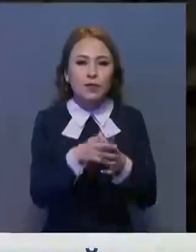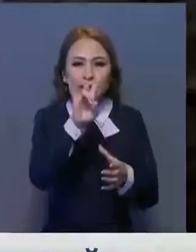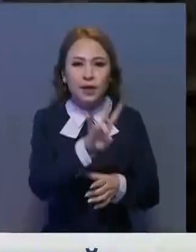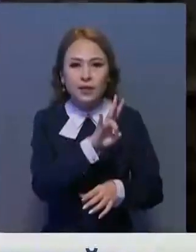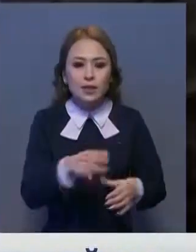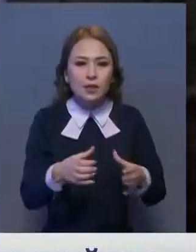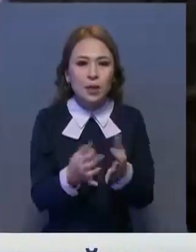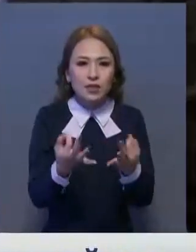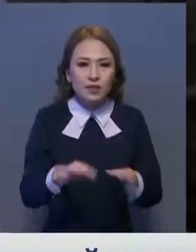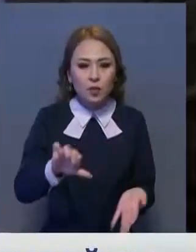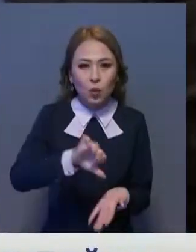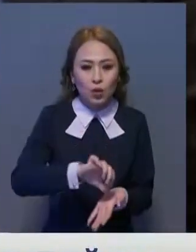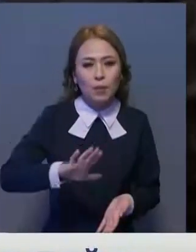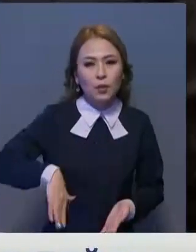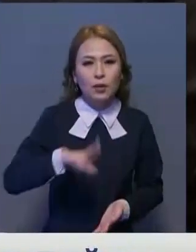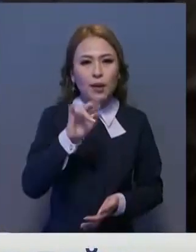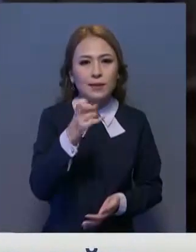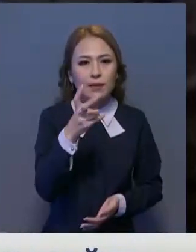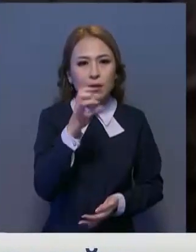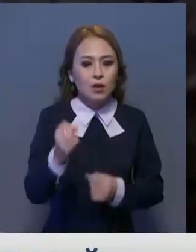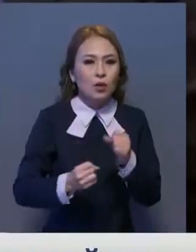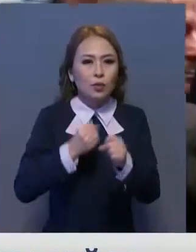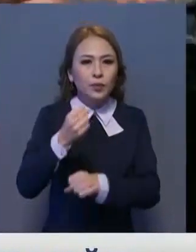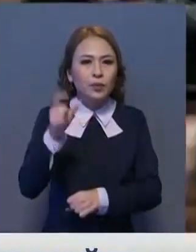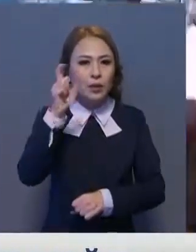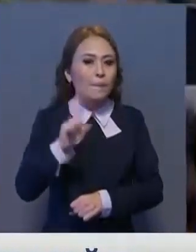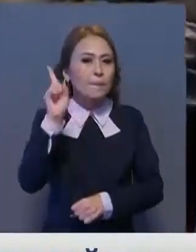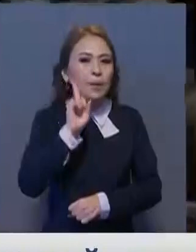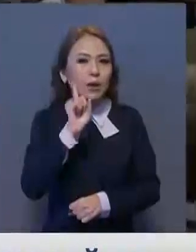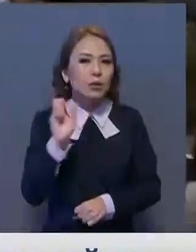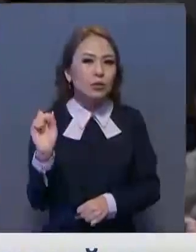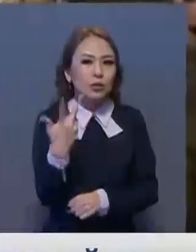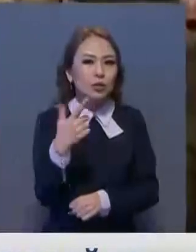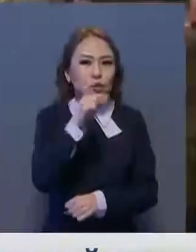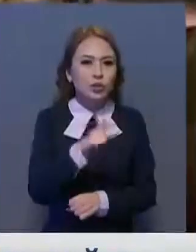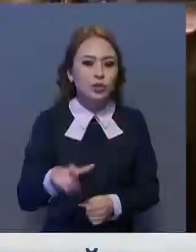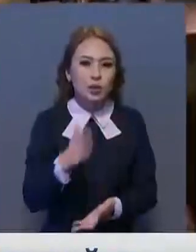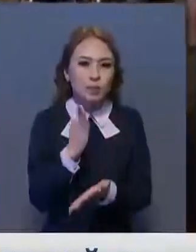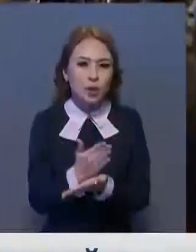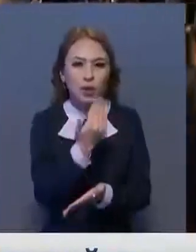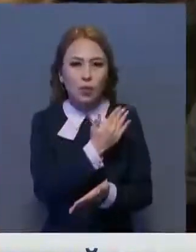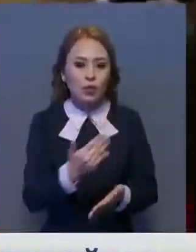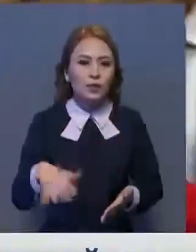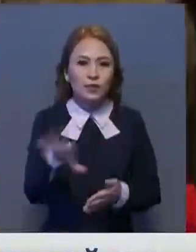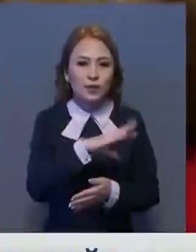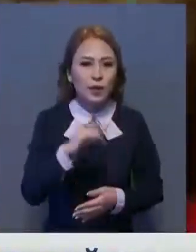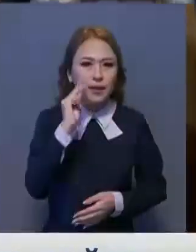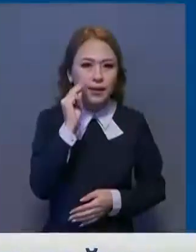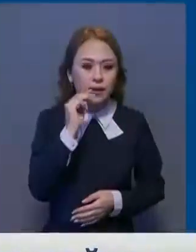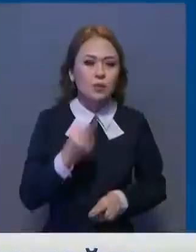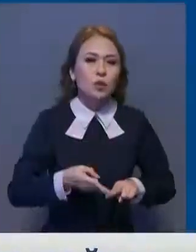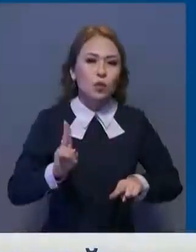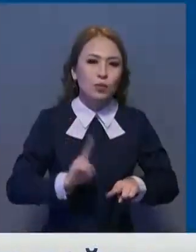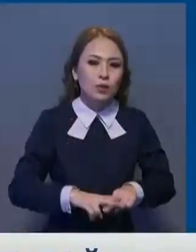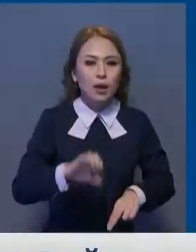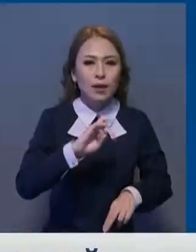одағының төрағалығына, одан кейін канцлер лауазымына үміт білдірген әзірге 3 саясат белгілі. Олардың бәрлігі ер адам.